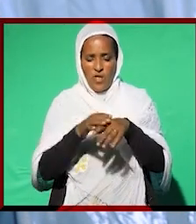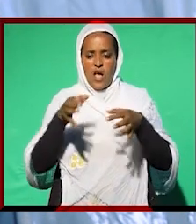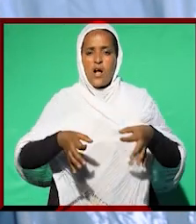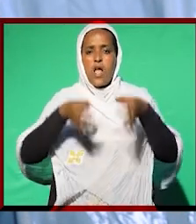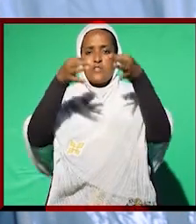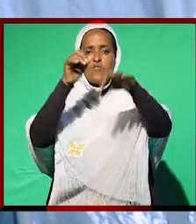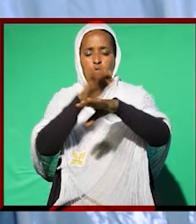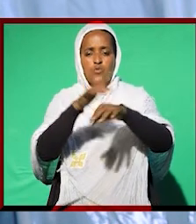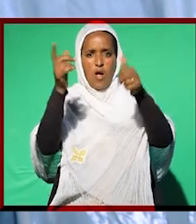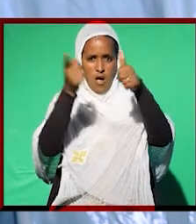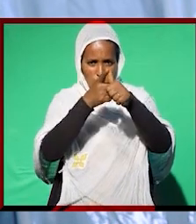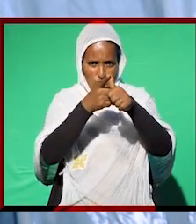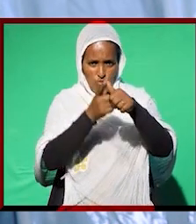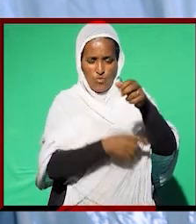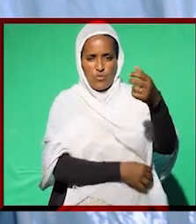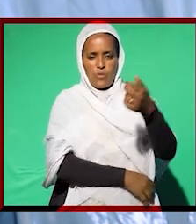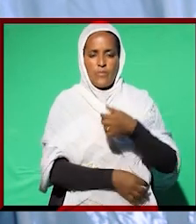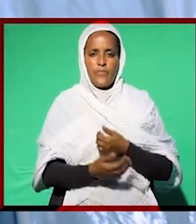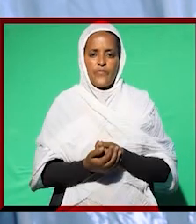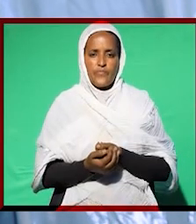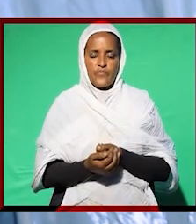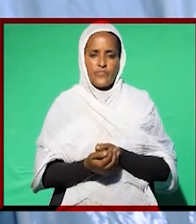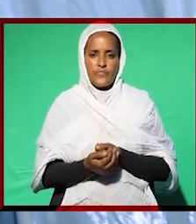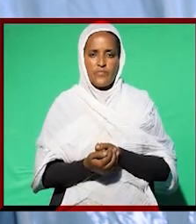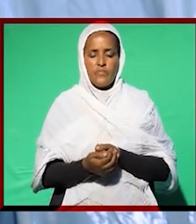ለመጣው ካስተላለፏቸው መልእክቶች አንዱ